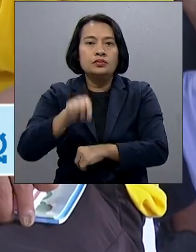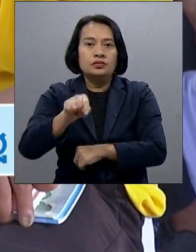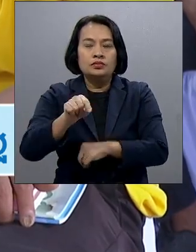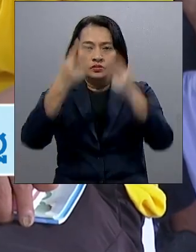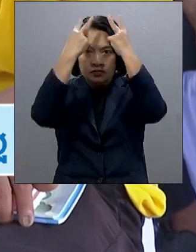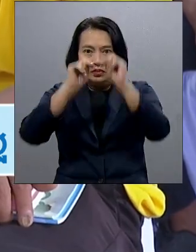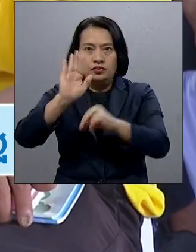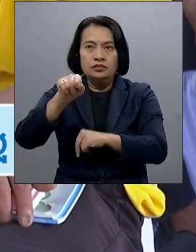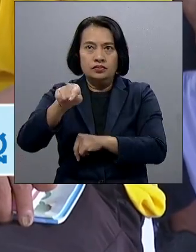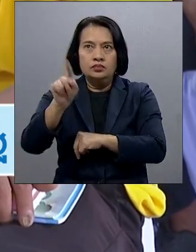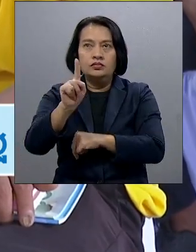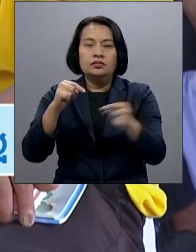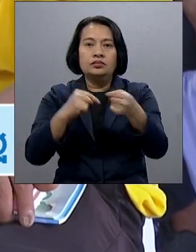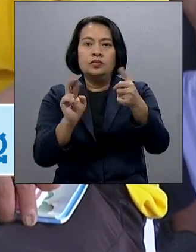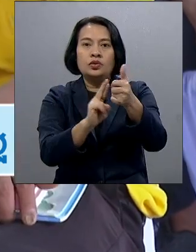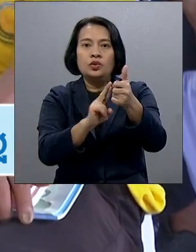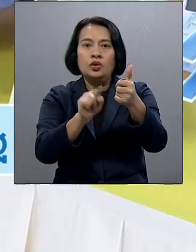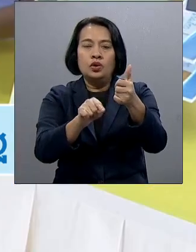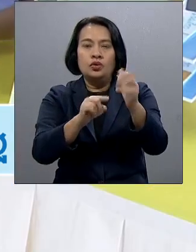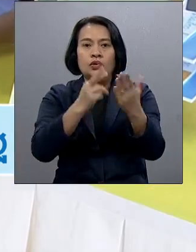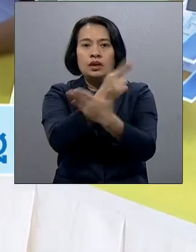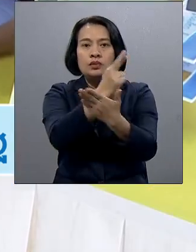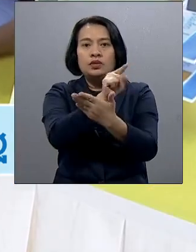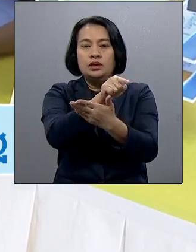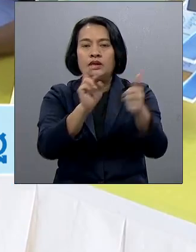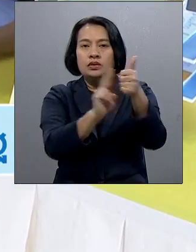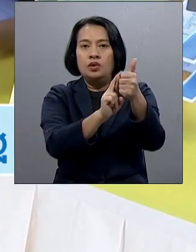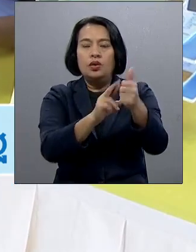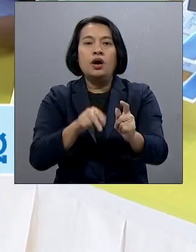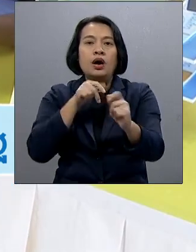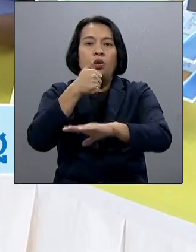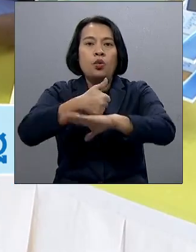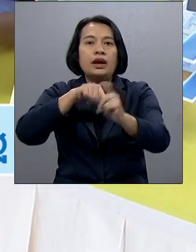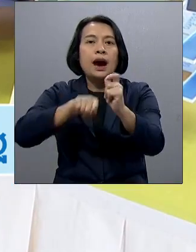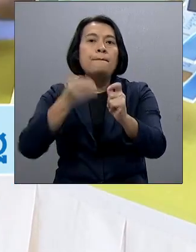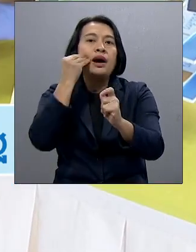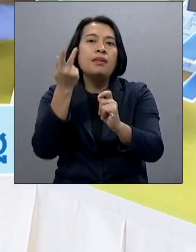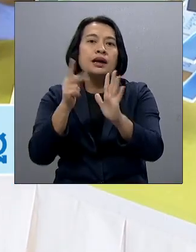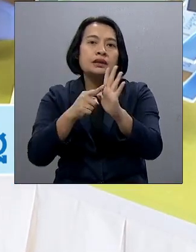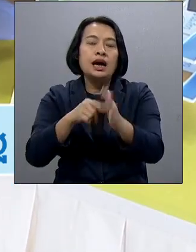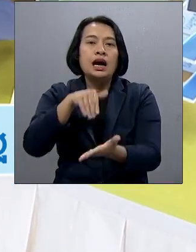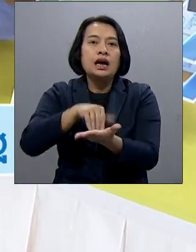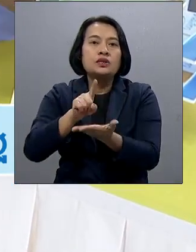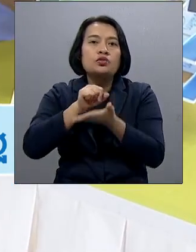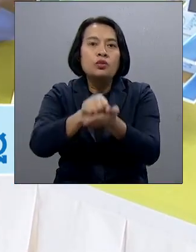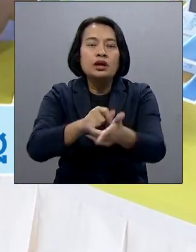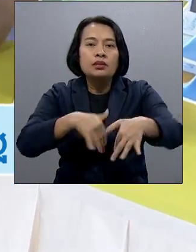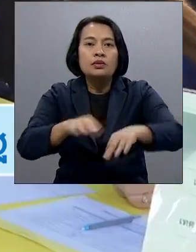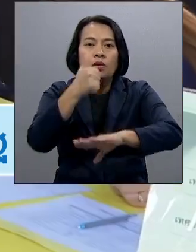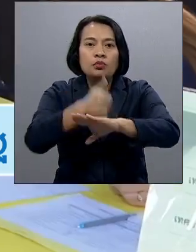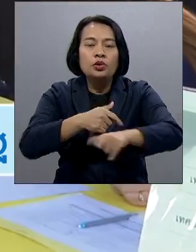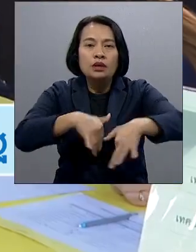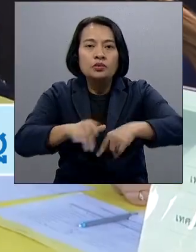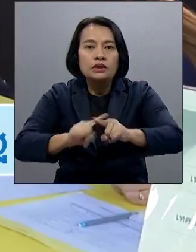มนตรีนะคะก็มีรองผู้ว่าราชการจังหวัดราชบุรีในอำเภอบ้านคาผู้อำนวยการศูนย์บริการประชาชนผู้นำชุมชนท้องถิ่น